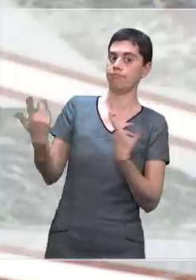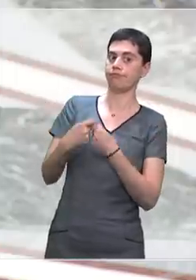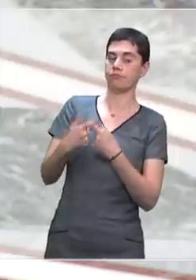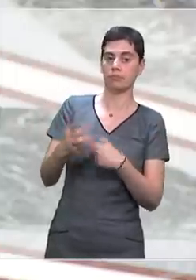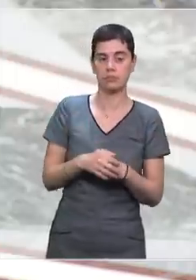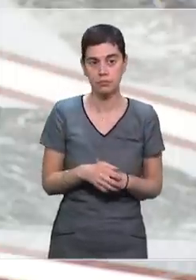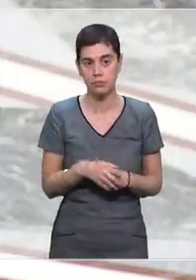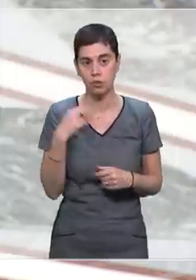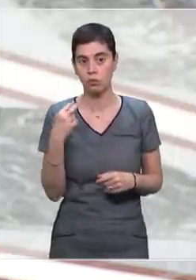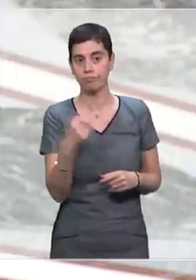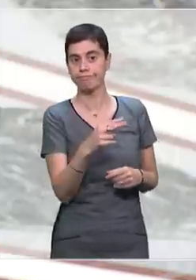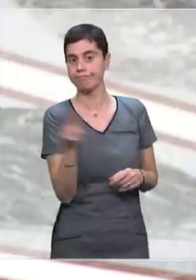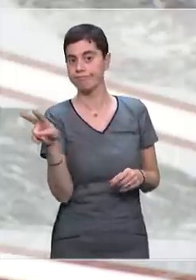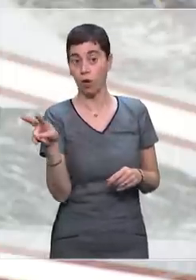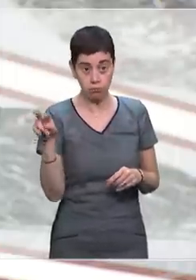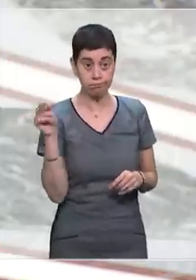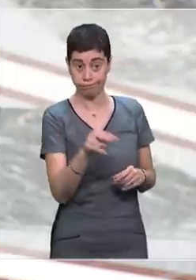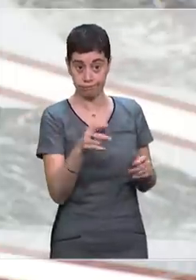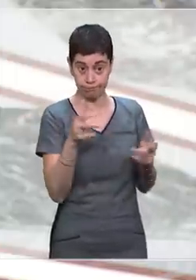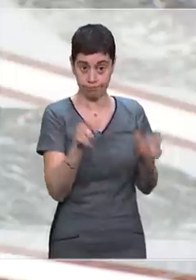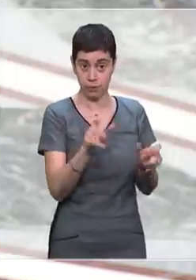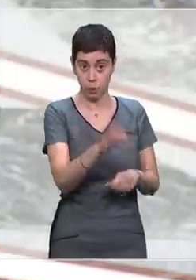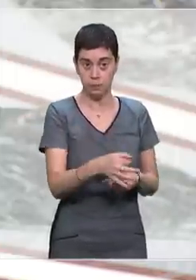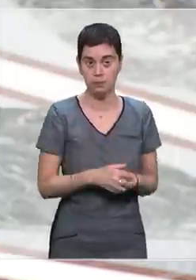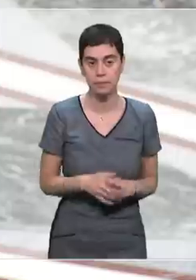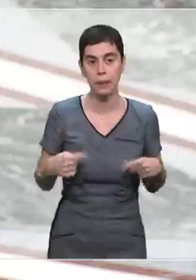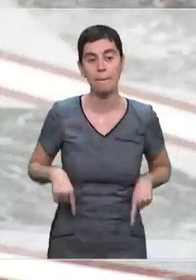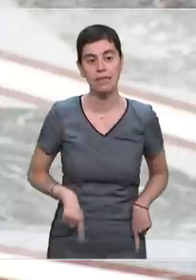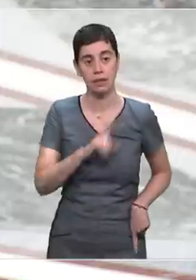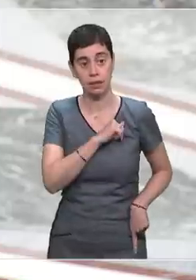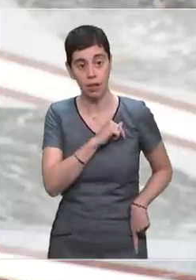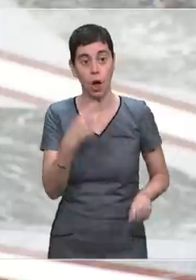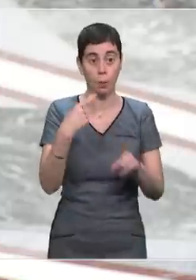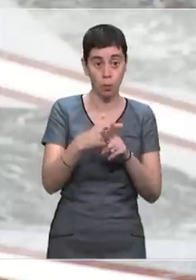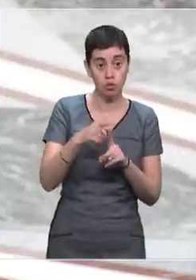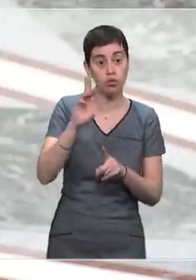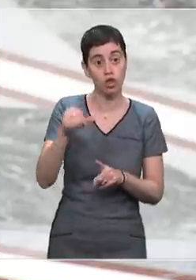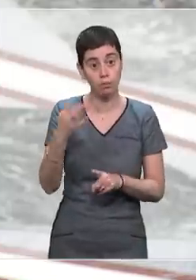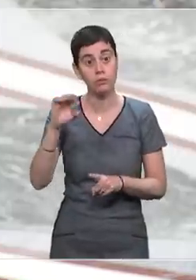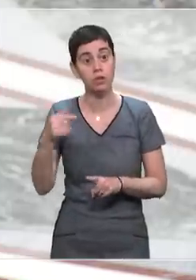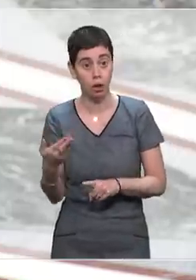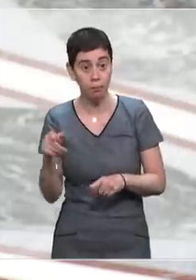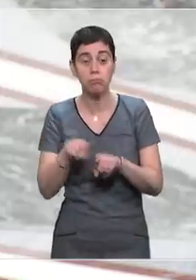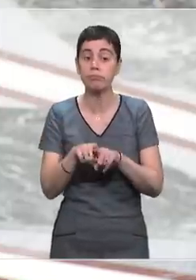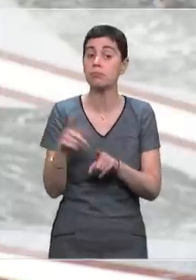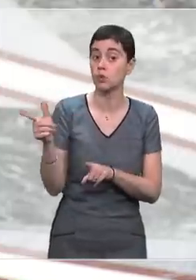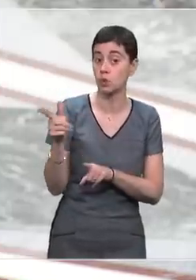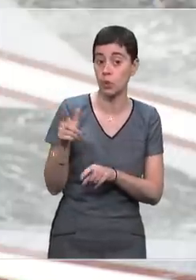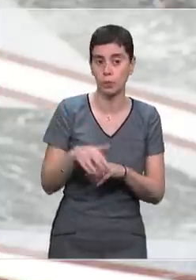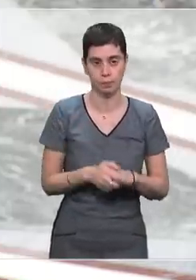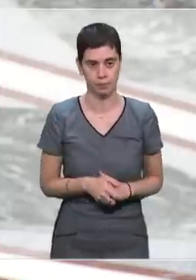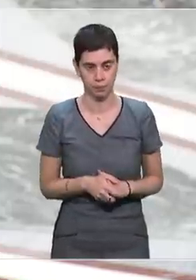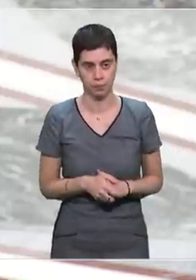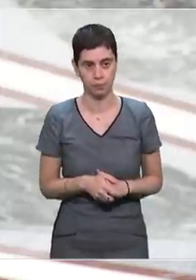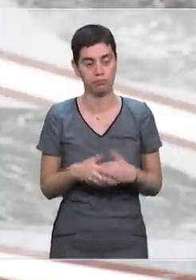pas le regard de cette réalité. Avec le ministre de l'Intérieur et des Outre-mer, Gérald Darmanin, le ministre chargé des Outre-mer,